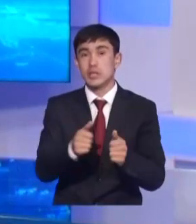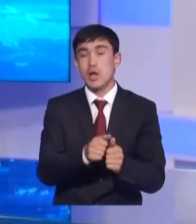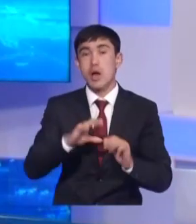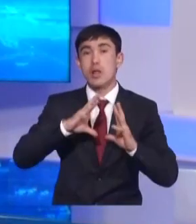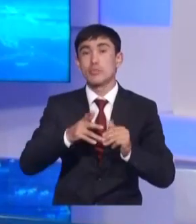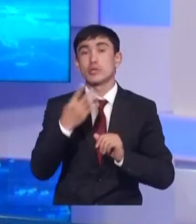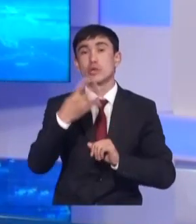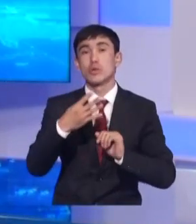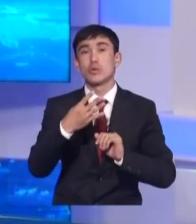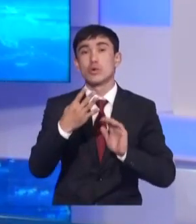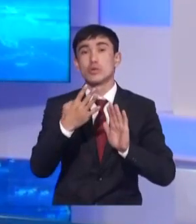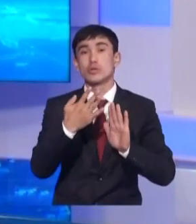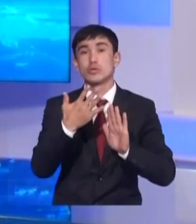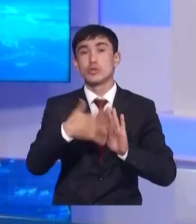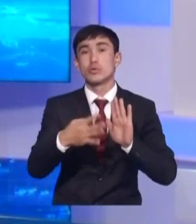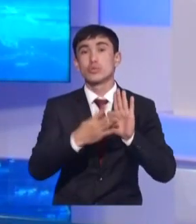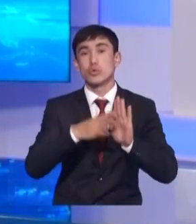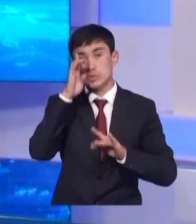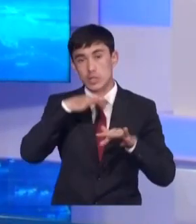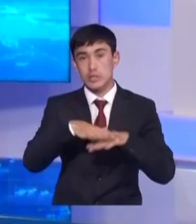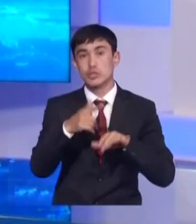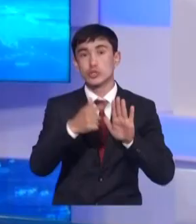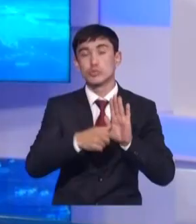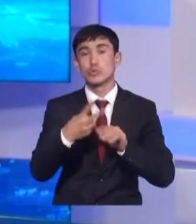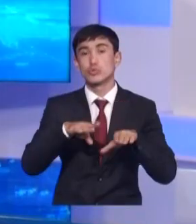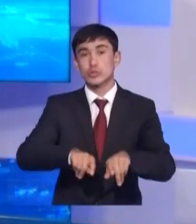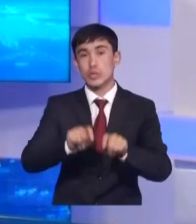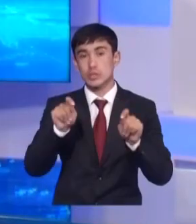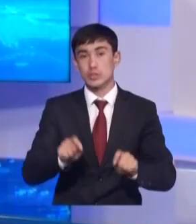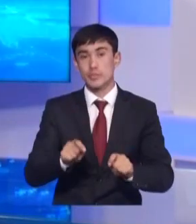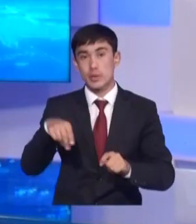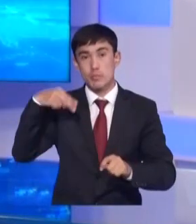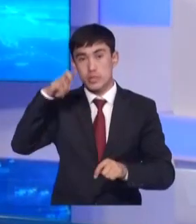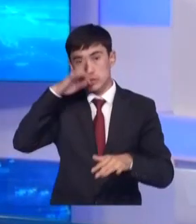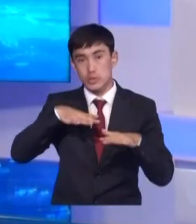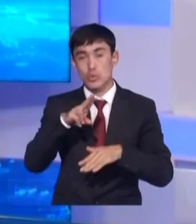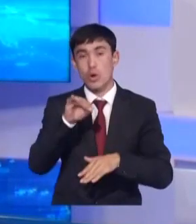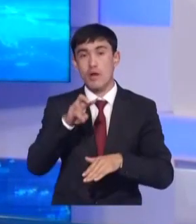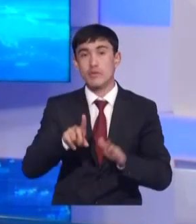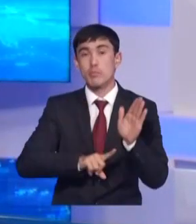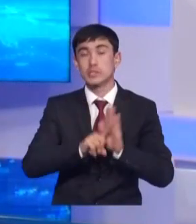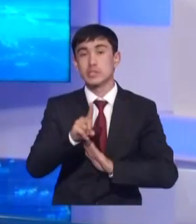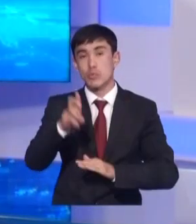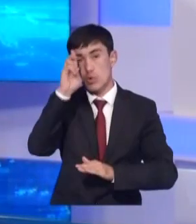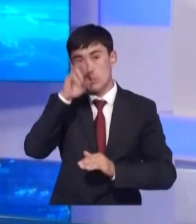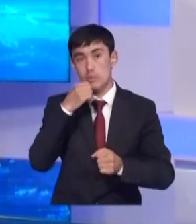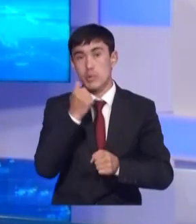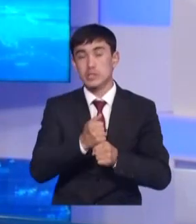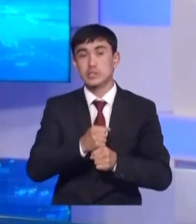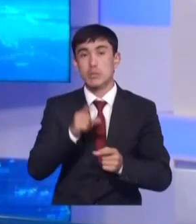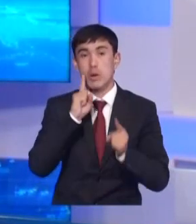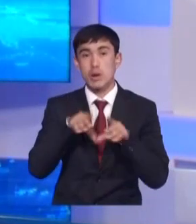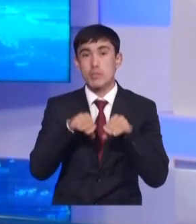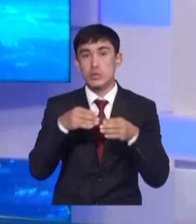әлемнің 59 елінде 74 учаске құрылды. Бұл күні ел президенті Қасым Жомарт Тоқаевтан бастап, үкімет басшысы